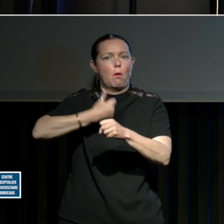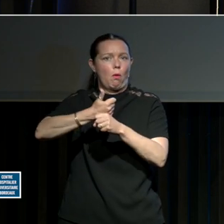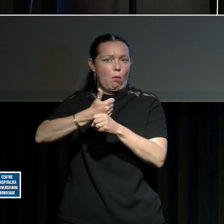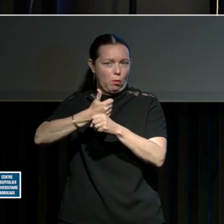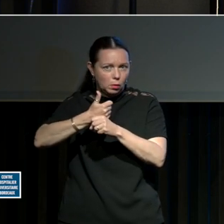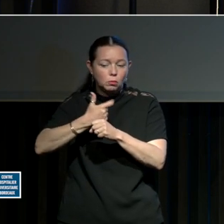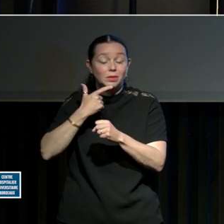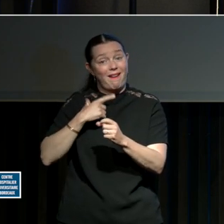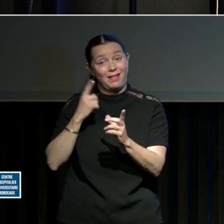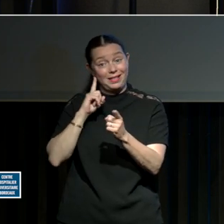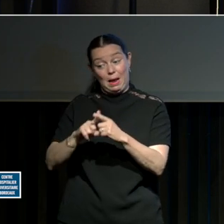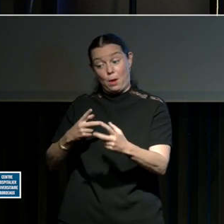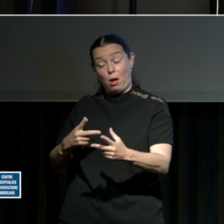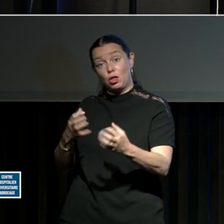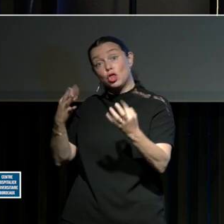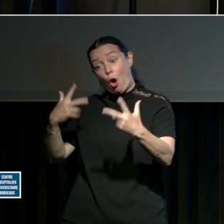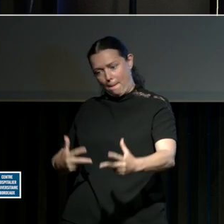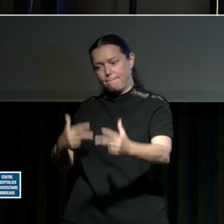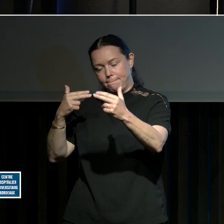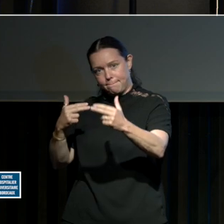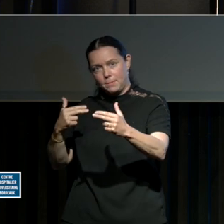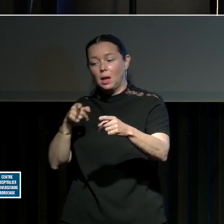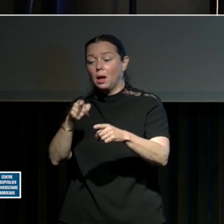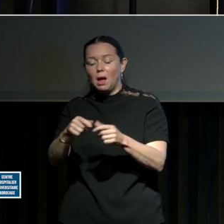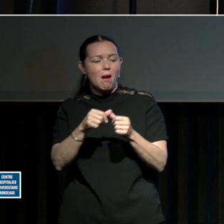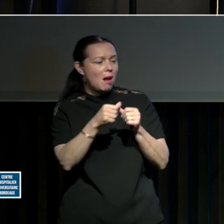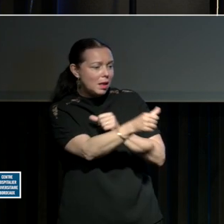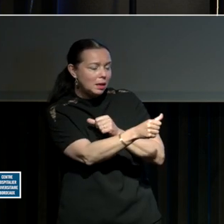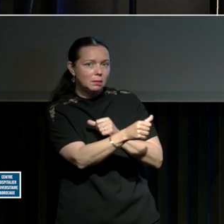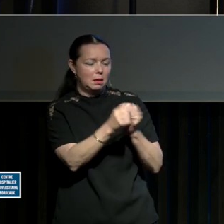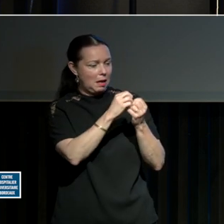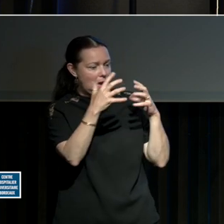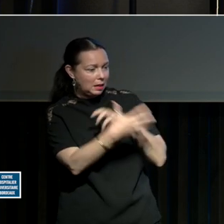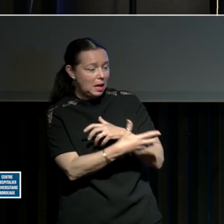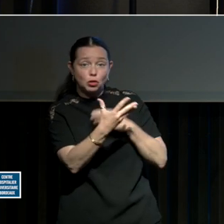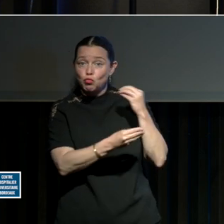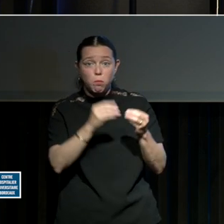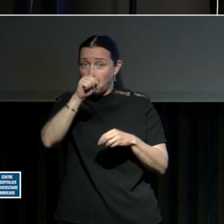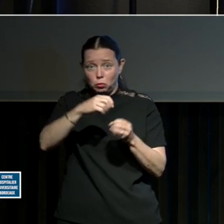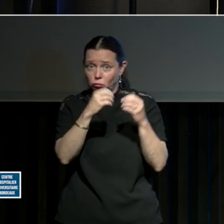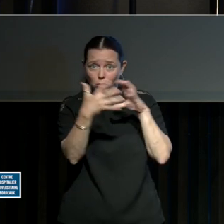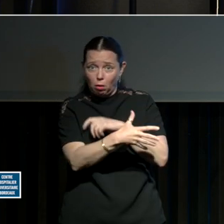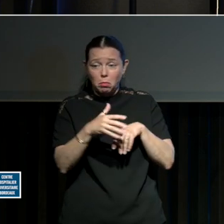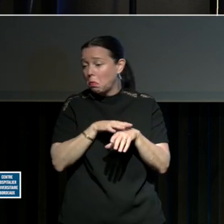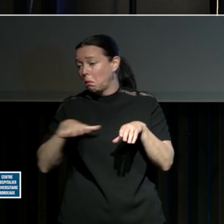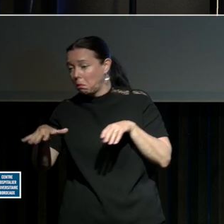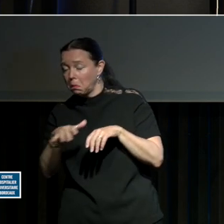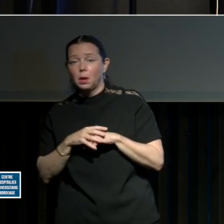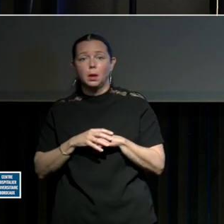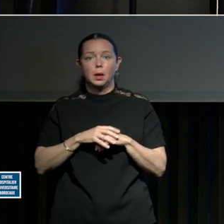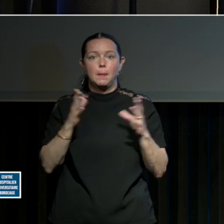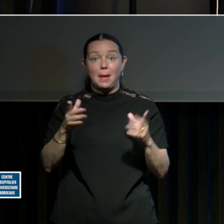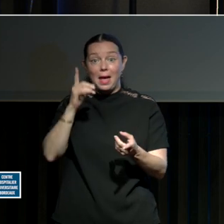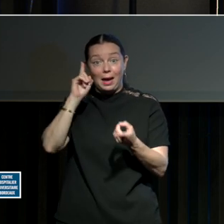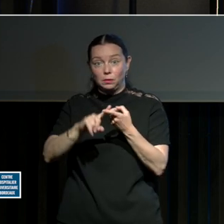durée, pouvant être en ligne, sur Internet ou hors ligne, et qui va se manifester donc par une perte de